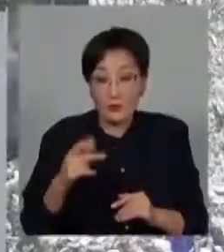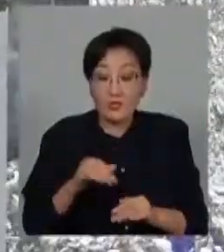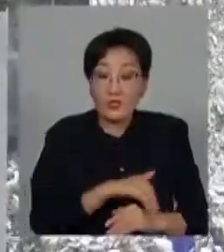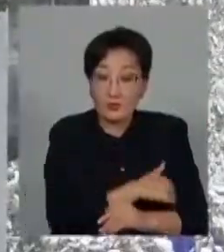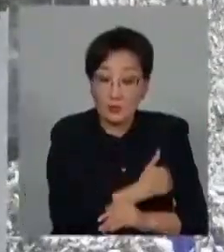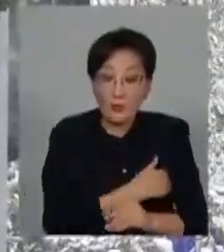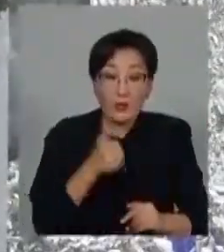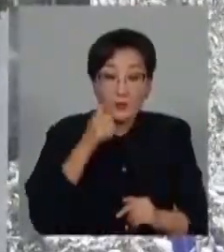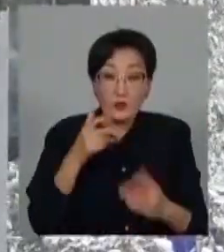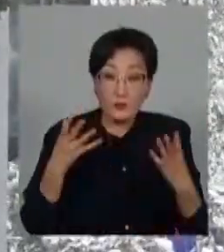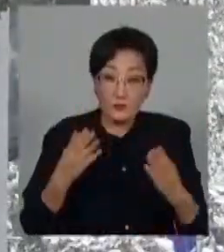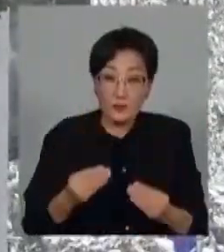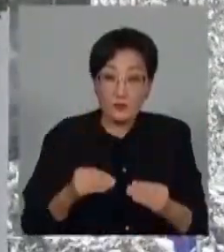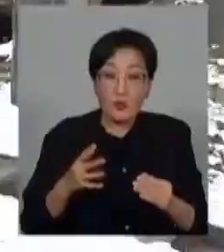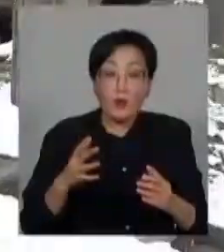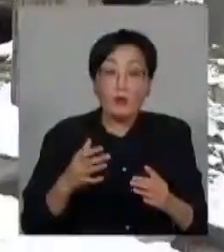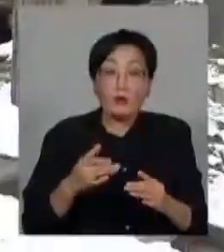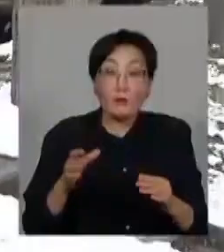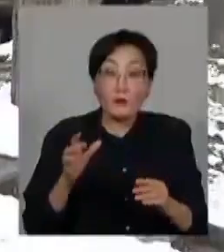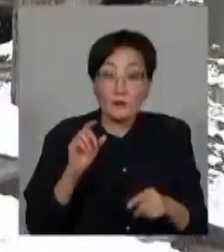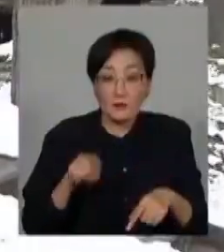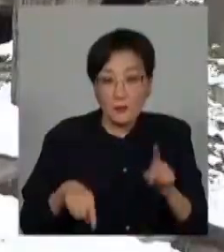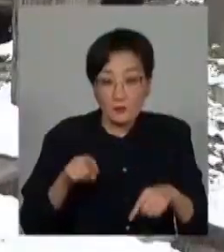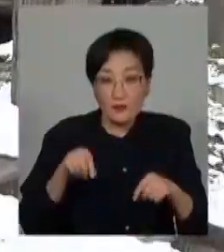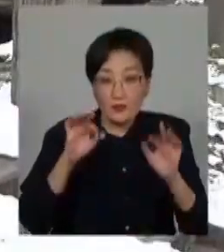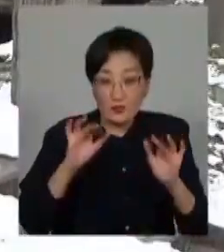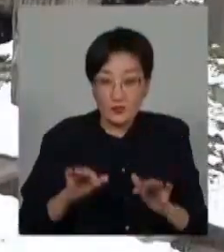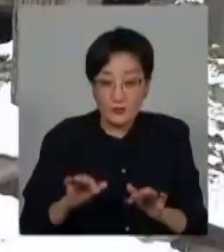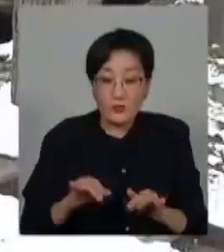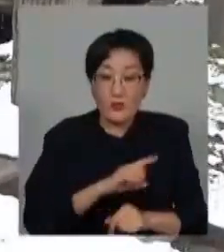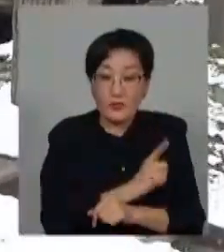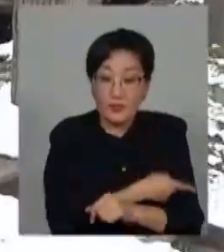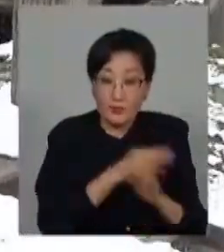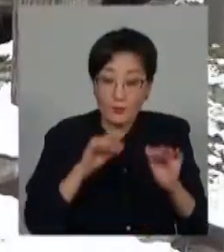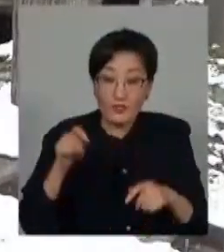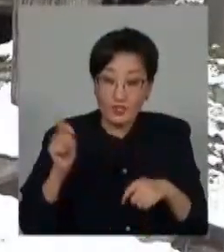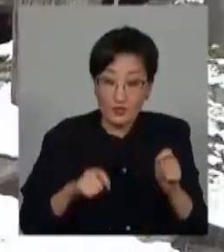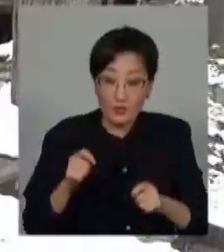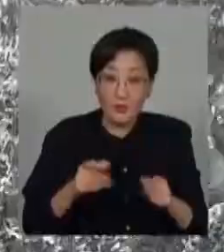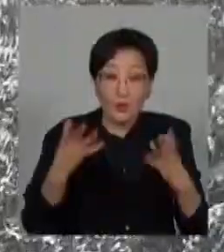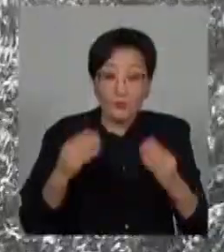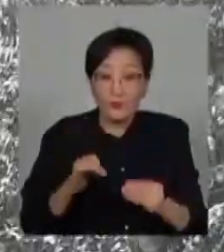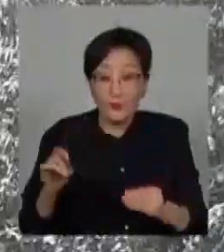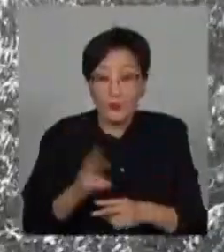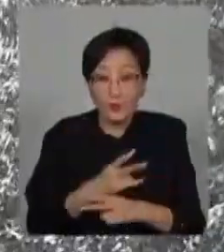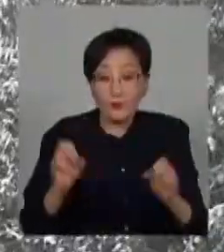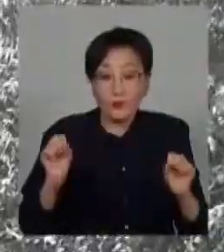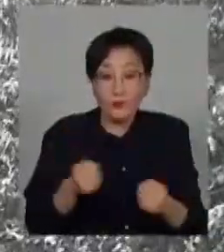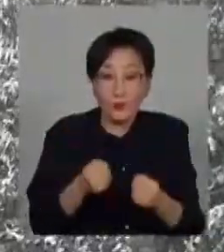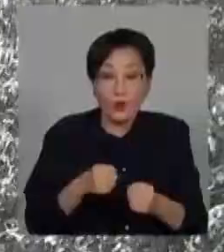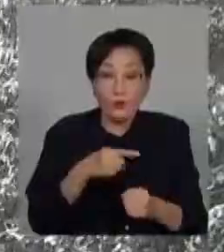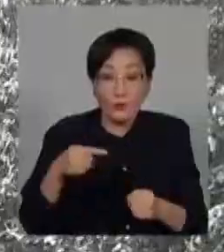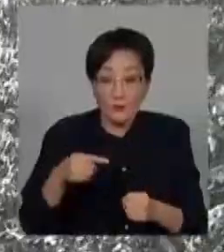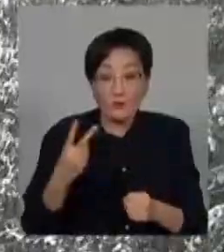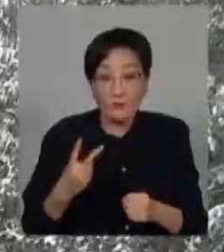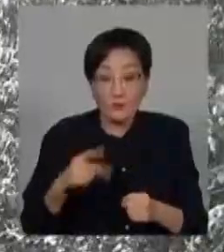градусов. Завтра днем будет облачно, временами ожидаются осадки в виде сильного снега и дождя. Днем и ночью похолодает до